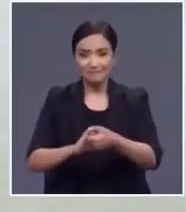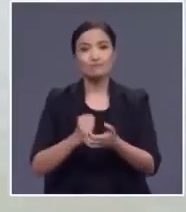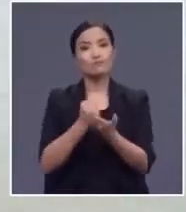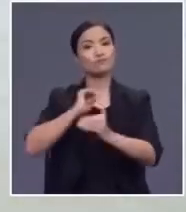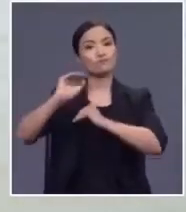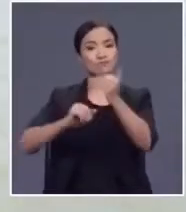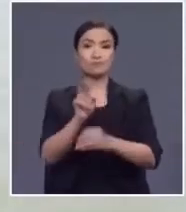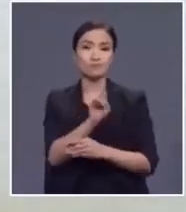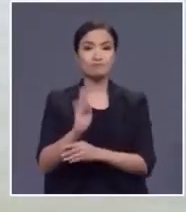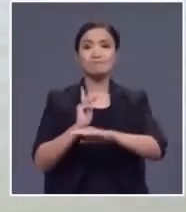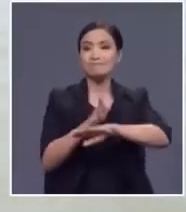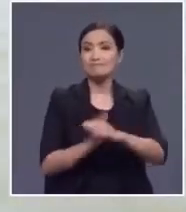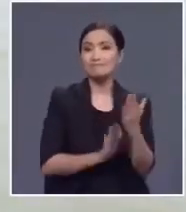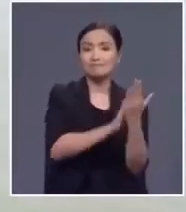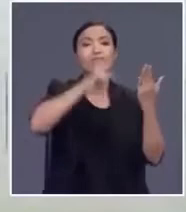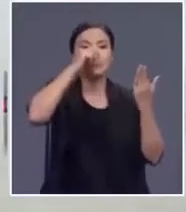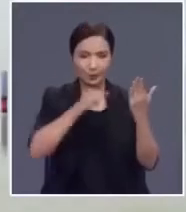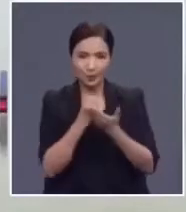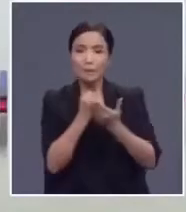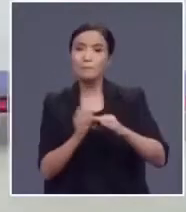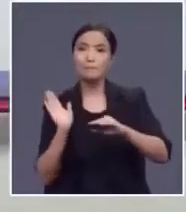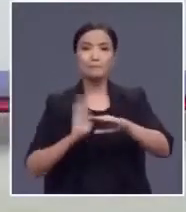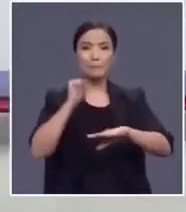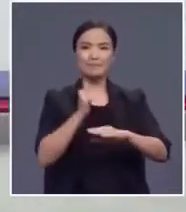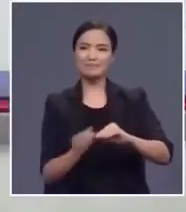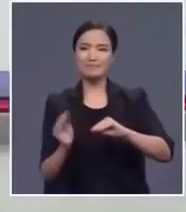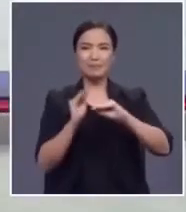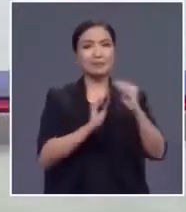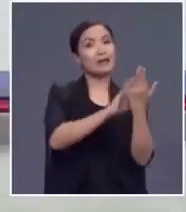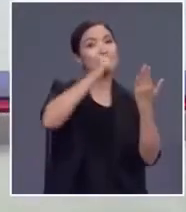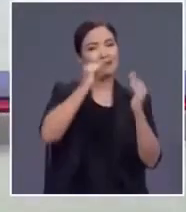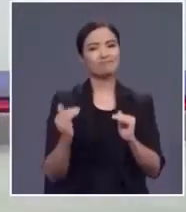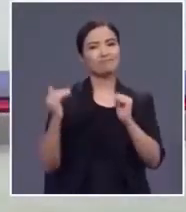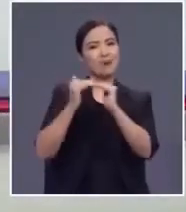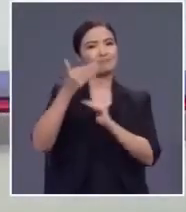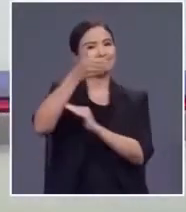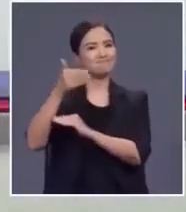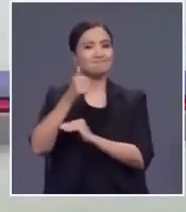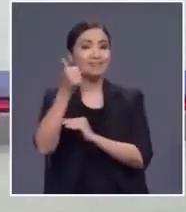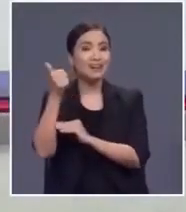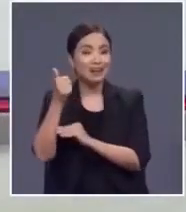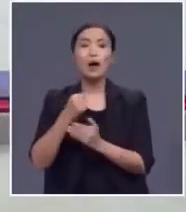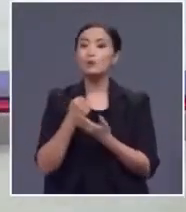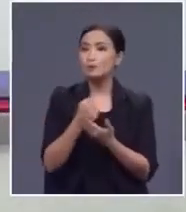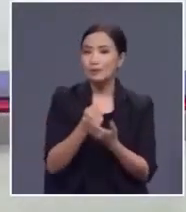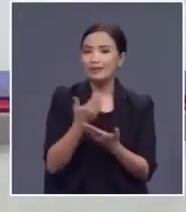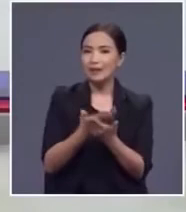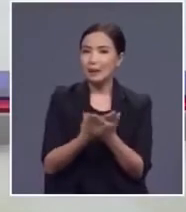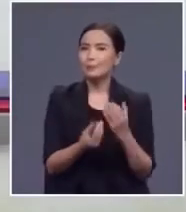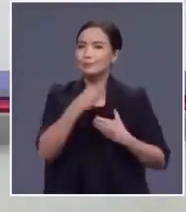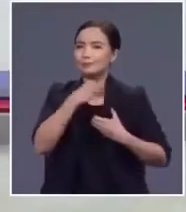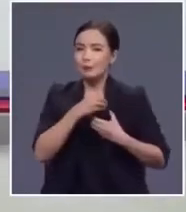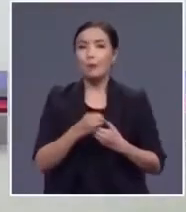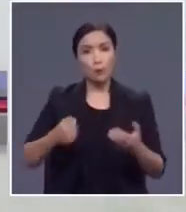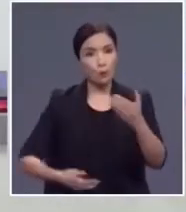ประเทศนั้นช่วยเพิ่มขีดความสามารถของไทยให้ทัดเทียมกับนานาชาตินะครับรวมถึงช่วยเพิ่มรายได้ขยายโอกาสสร้างคุ